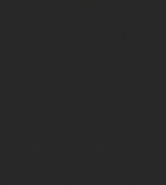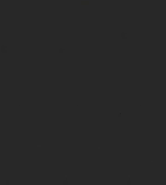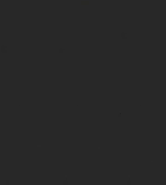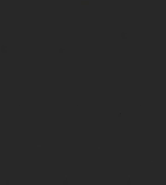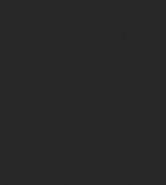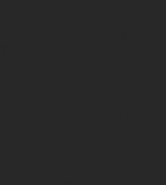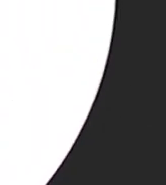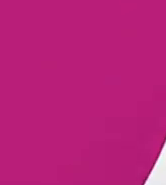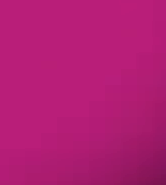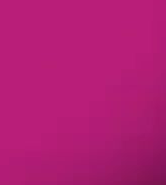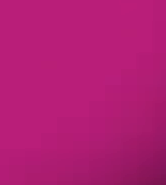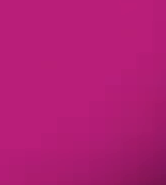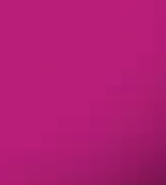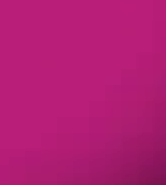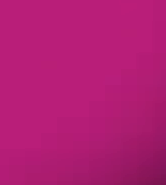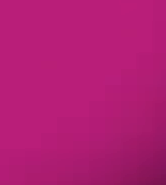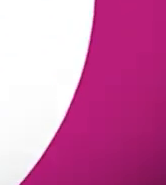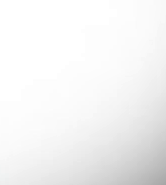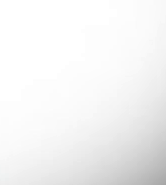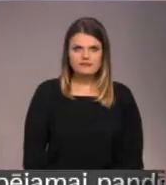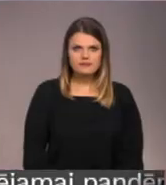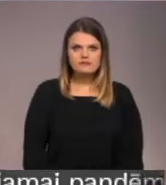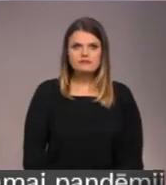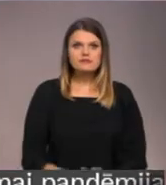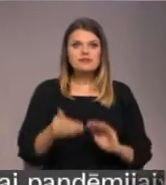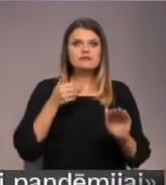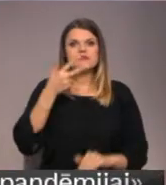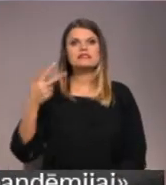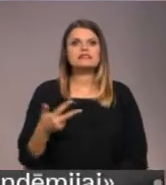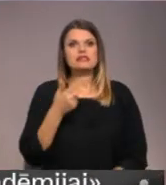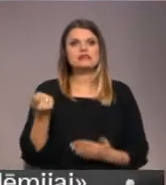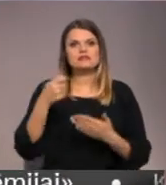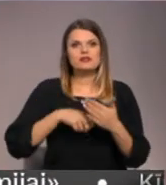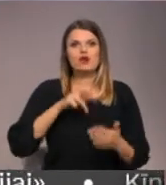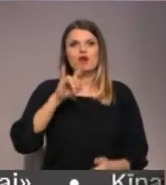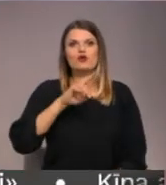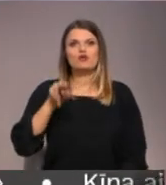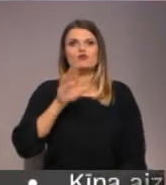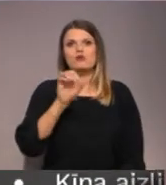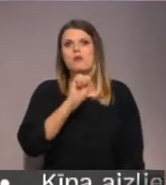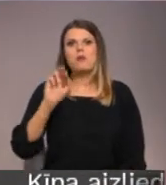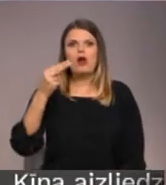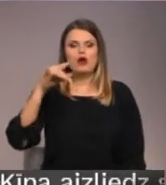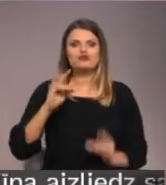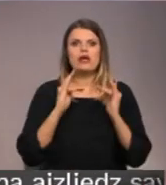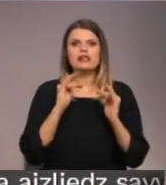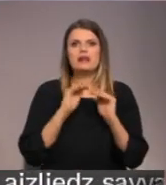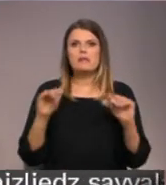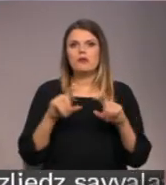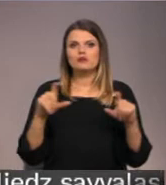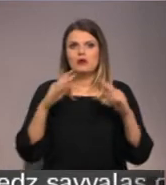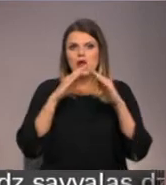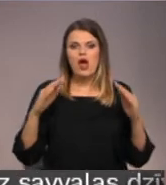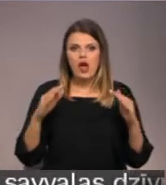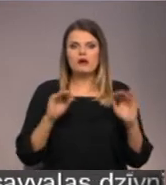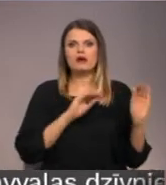Re! Viss ēters ir te! Pirms 3 gadiem slēgtās Rudbāržu internāta pamatskolas